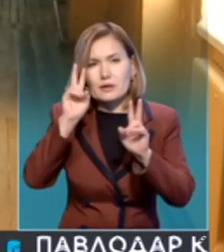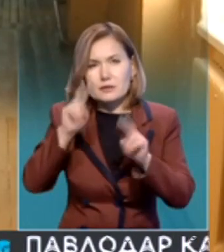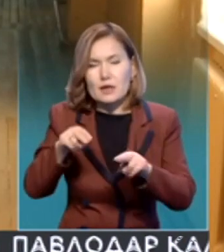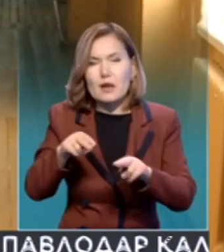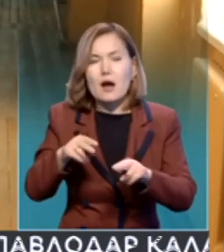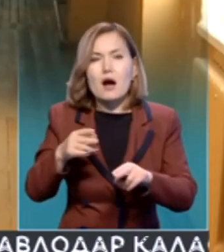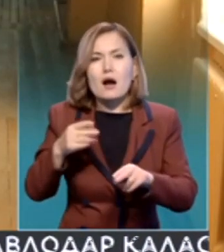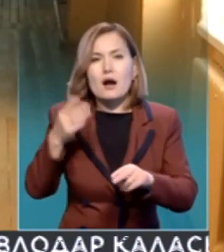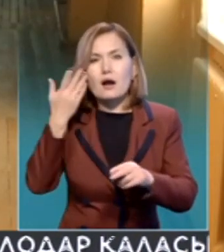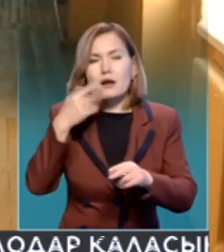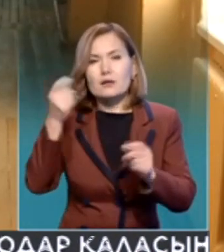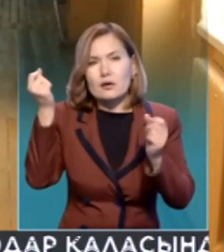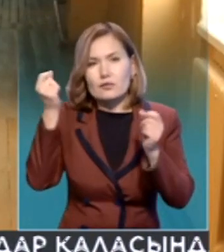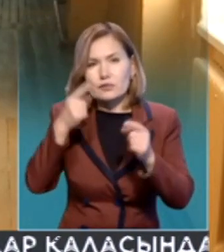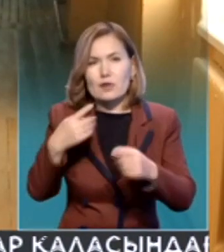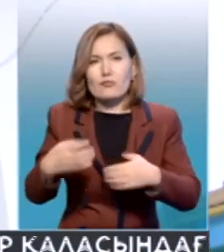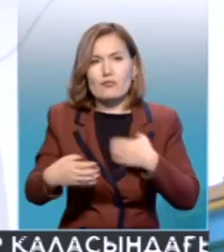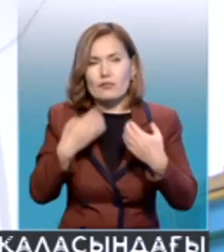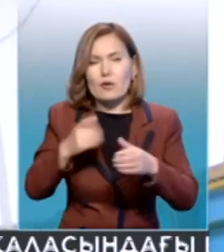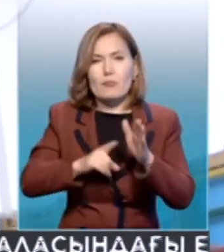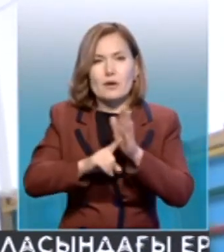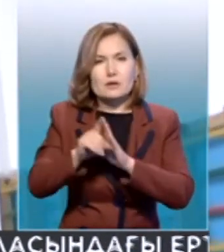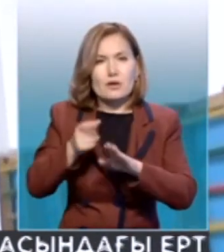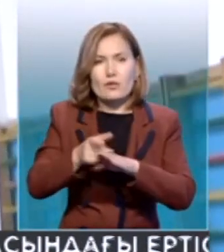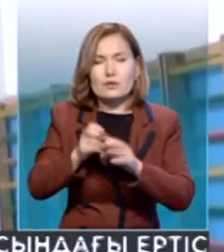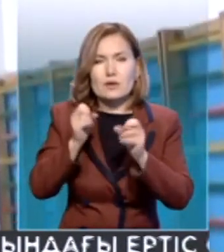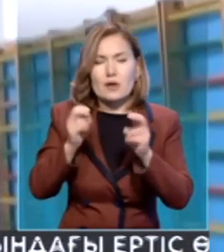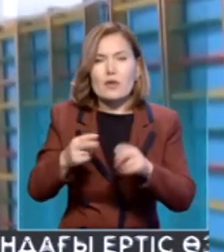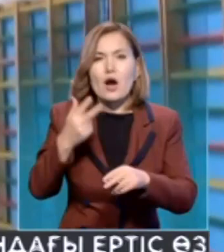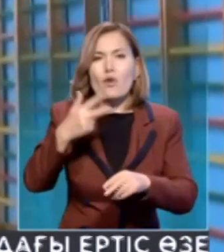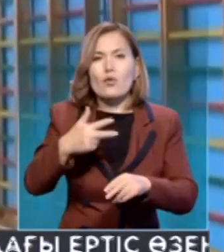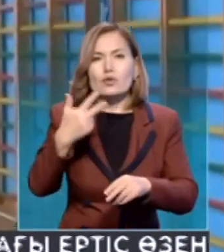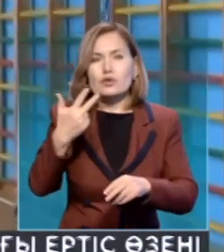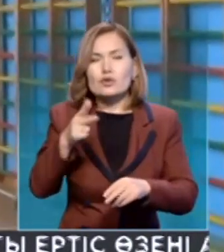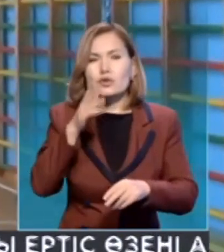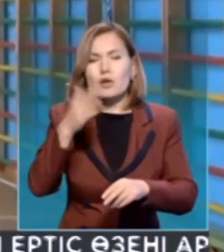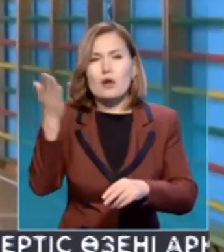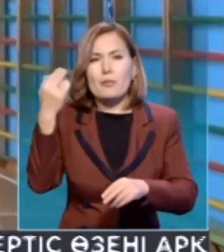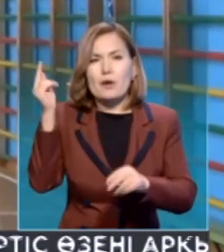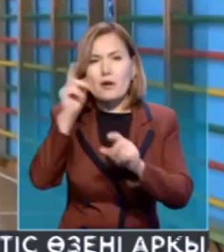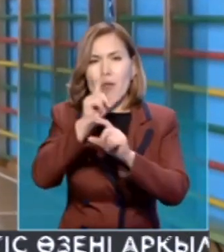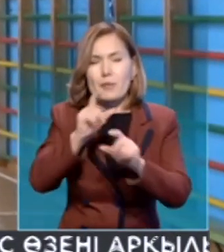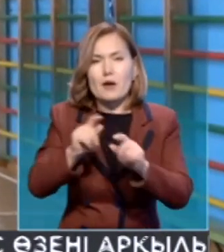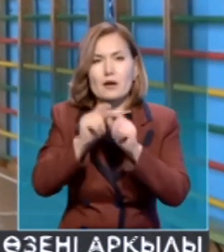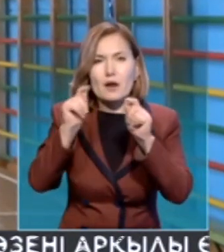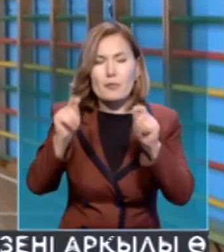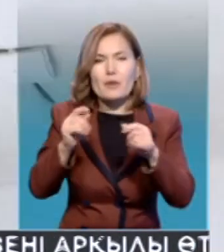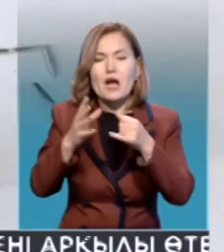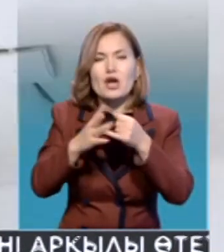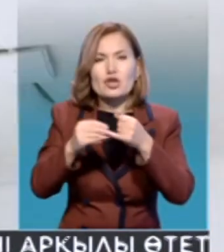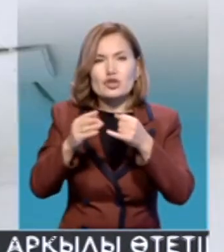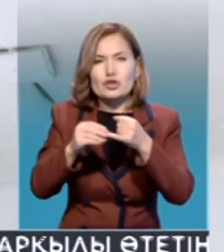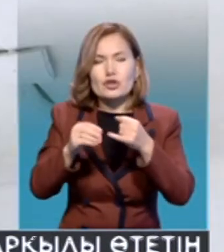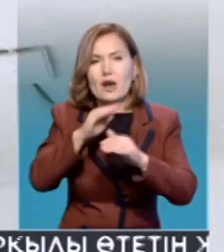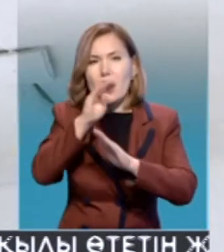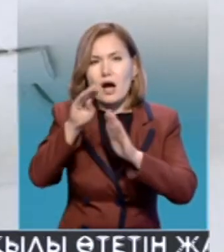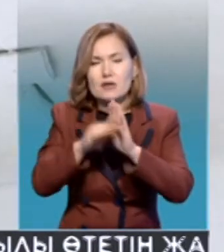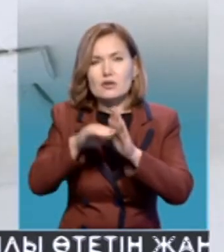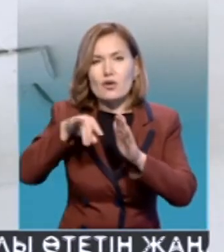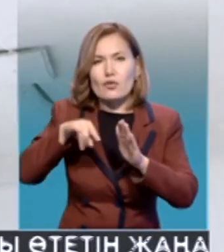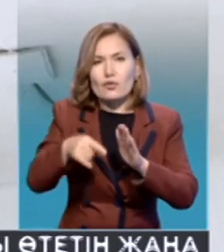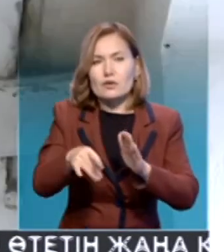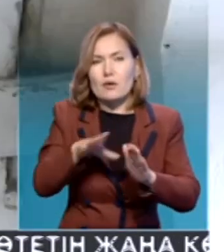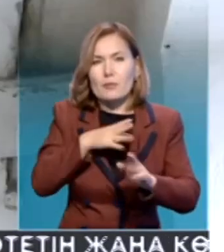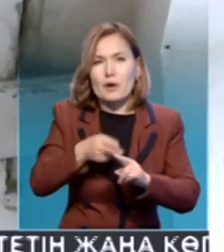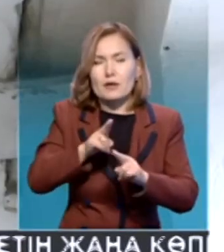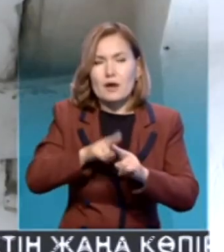естігеннен кейін кішкене нете бастадық, қорқа бастадық. 33 жыл бұрын іргетасы қаланған мектептің әу баста жері дұрыс таңдалмаған, бұрын қазан шұңқыр болған